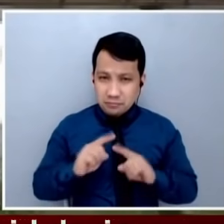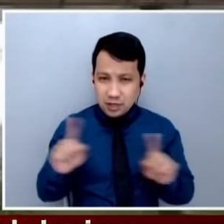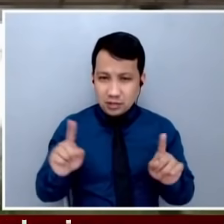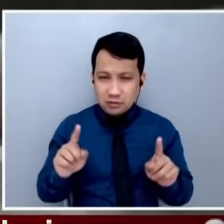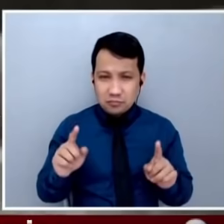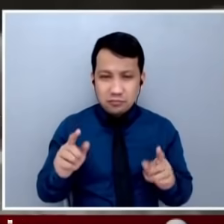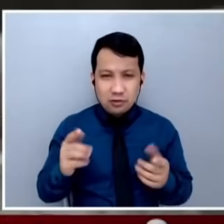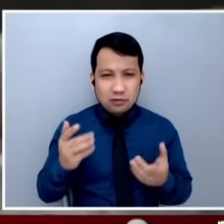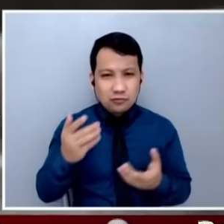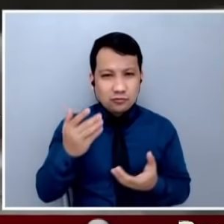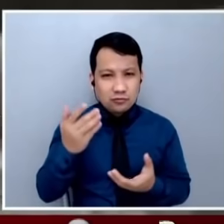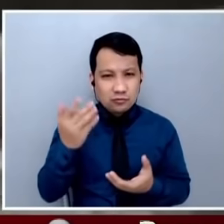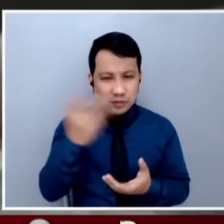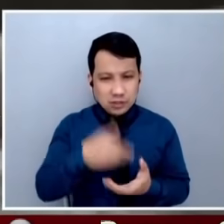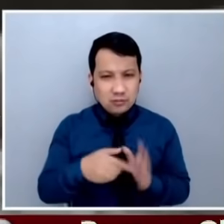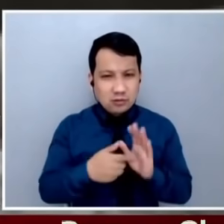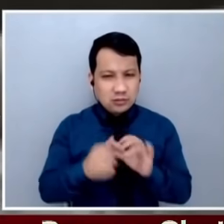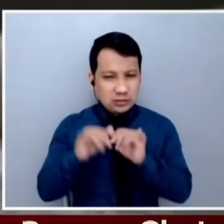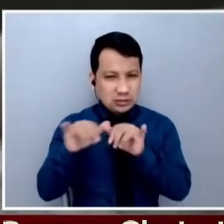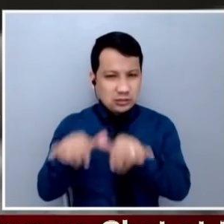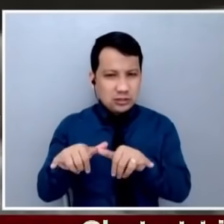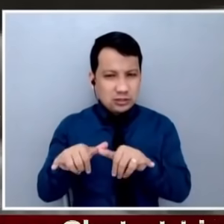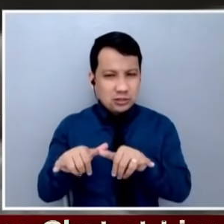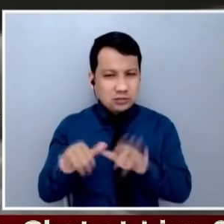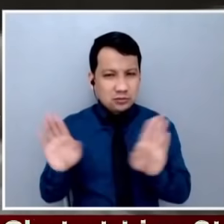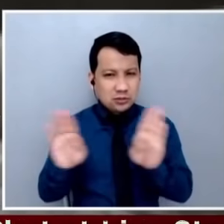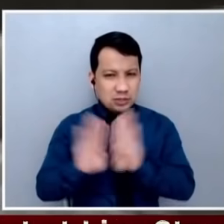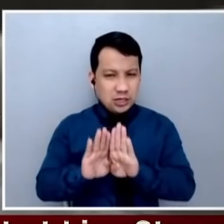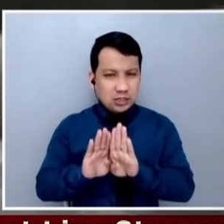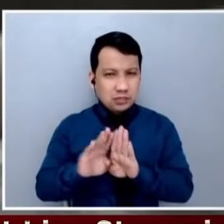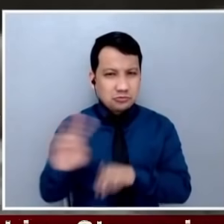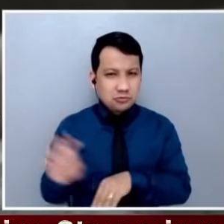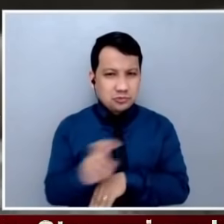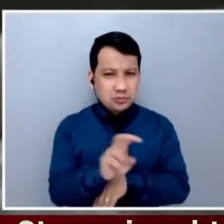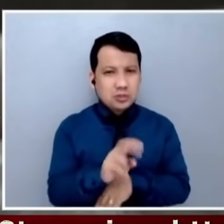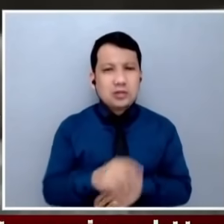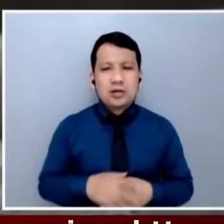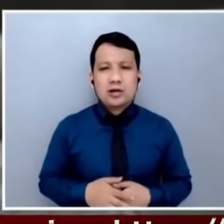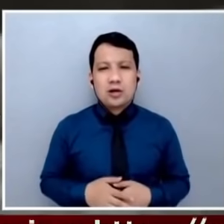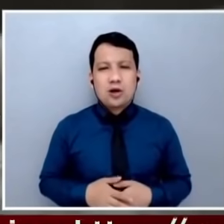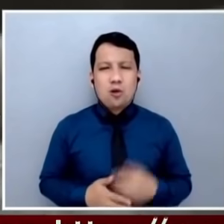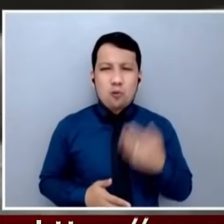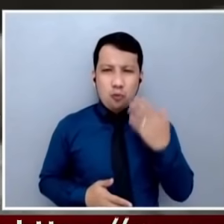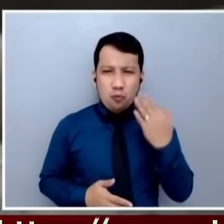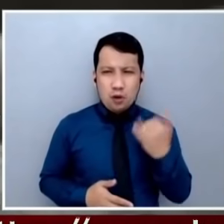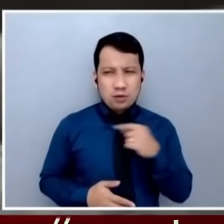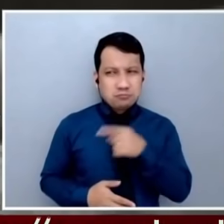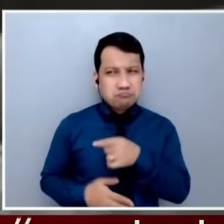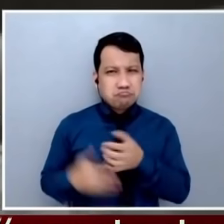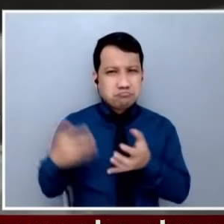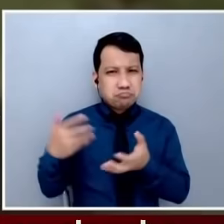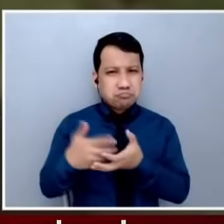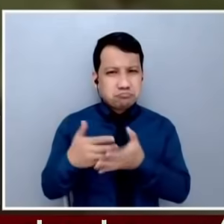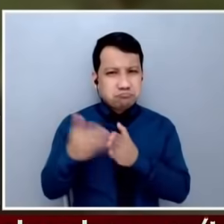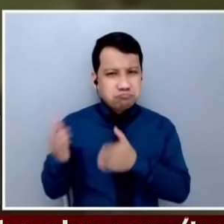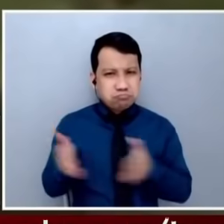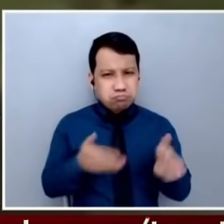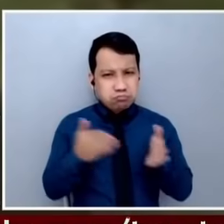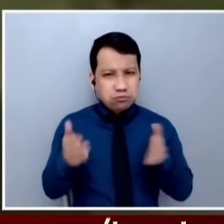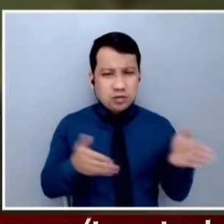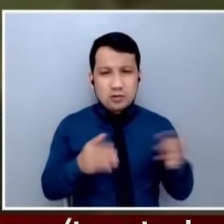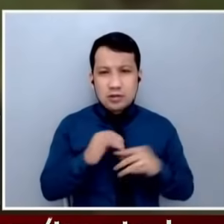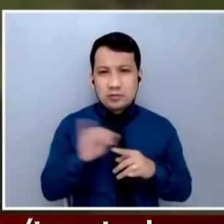lagay ng Batanes, mananatili pa silang sarado sa mga turista. Base sa kanilang pag-aaral at pagpaplano, kung hindi